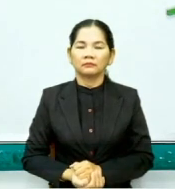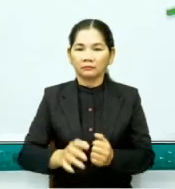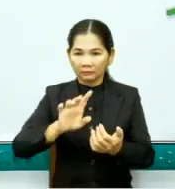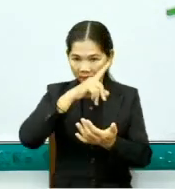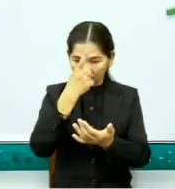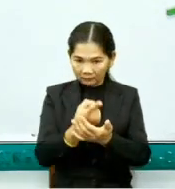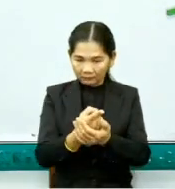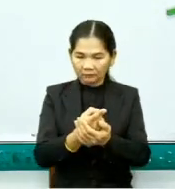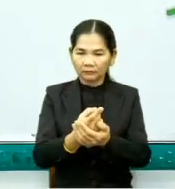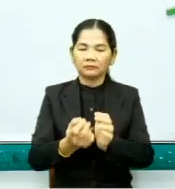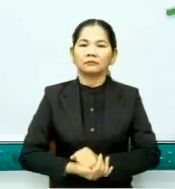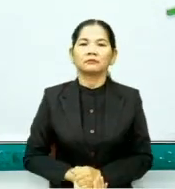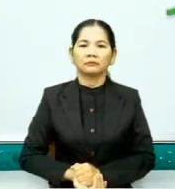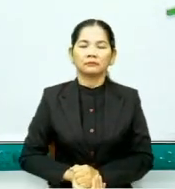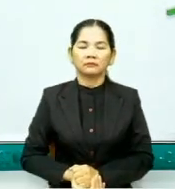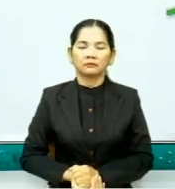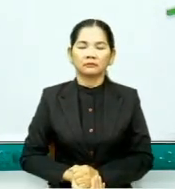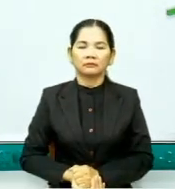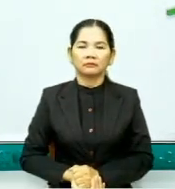cho rùm